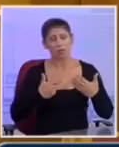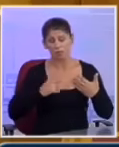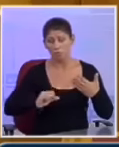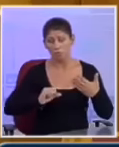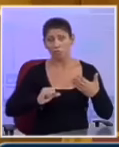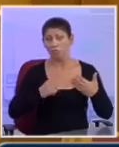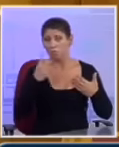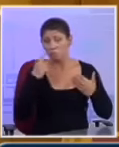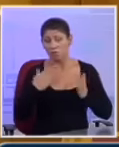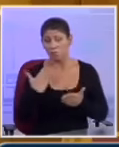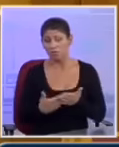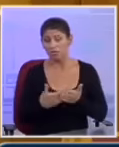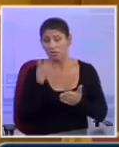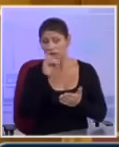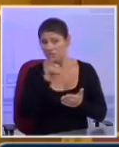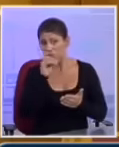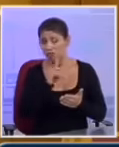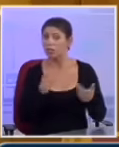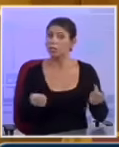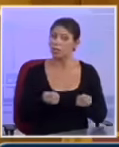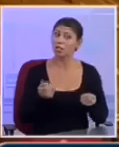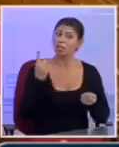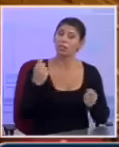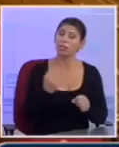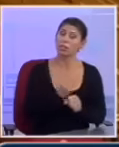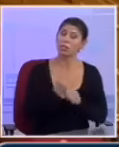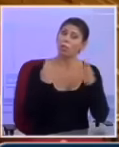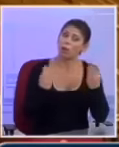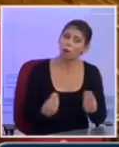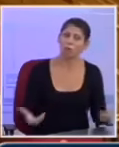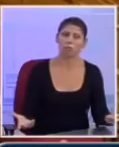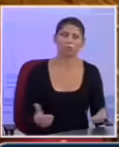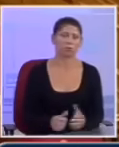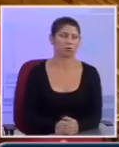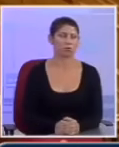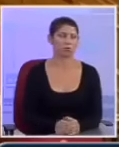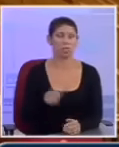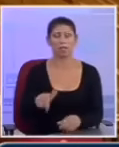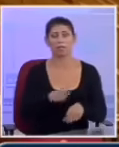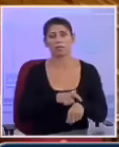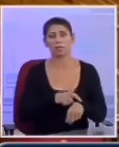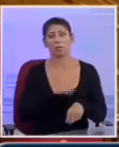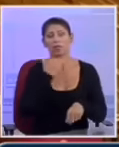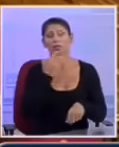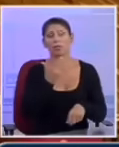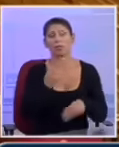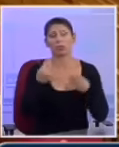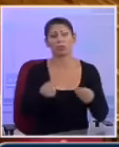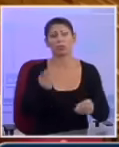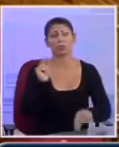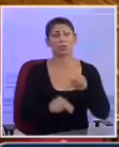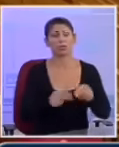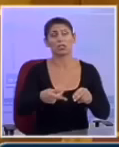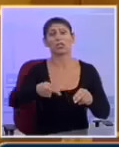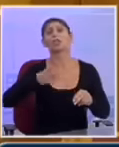μου και να κάνετε ένα έργο καλό. Αυτή την ώρα δεν μπορώ να σας δώσω ψήφο, διότι δεν